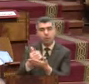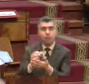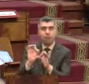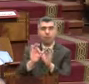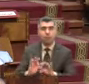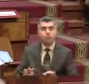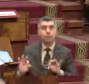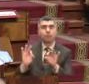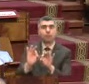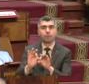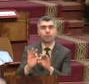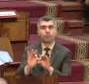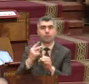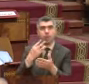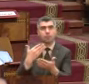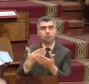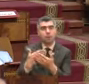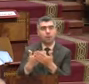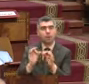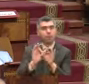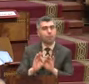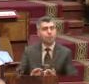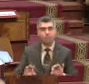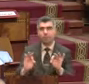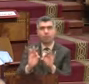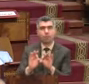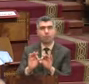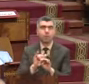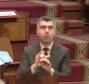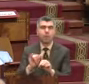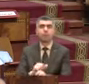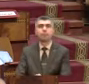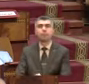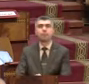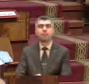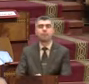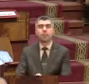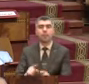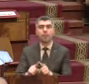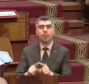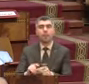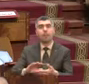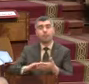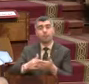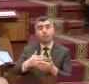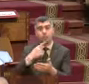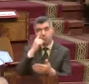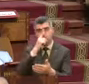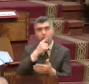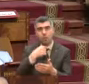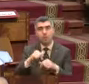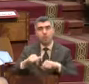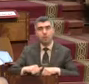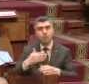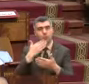اجل تحقيقها لحد الساعه يعني ما كنشوفوش تحققت هذه الاهداف، خاصه فيما يخص الروسيكلاج وغيرها. نتمنى السيد الوزير على انكم